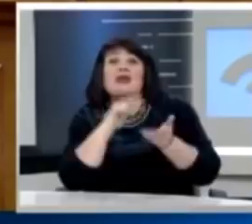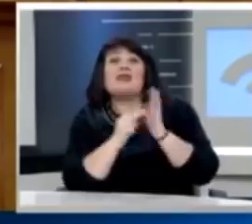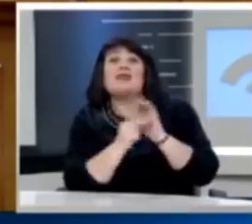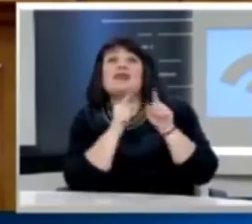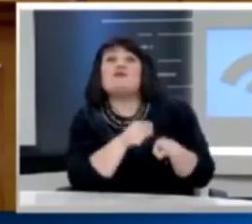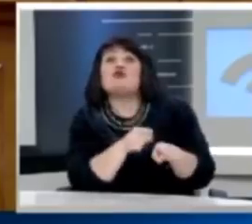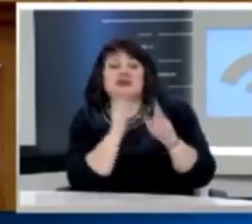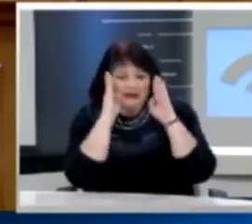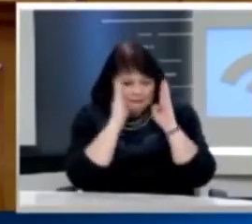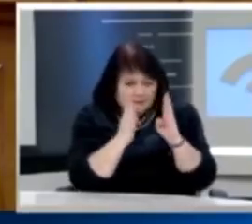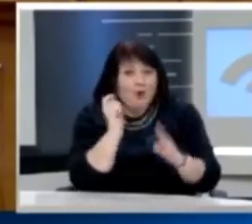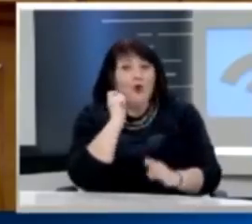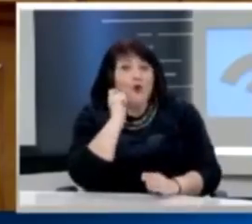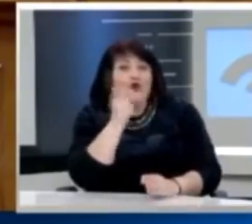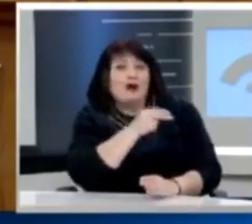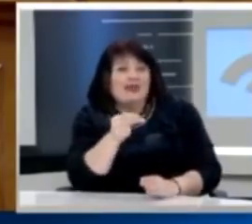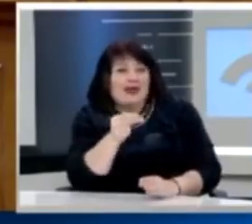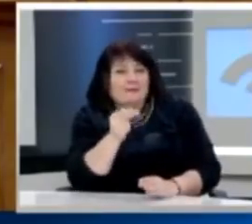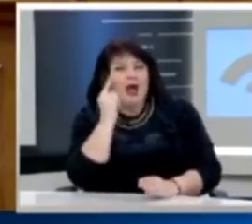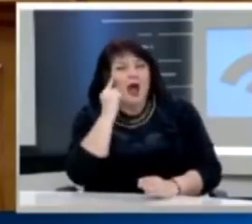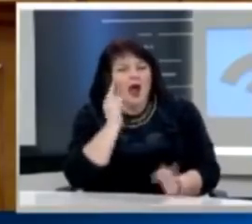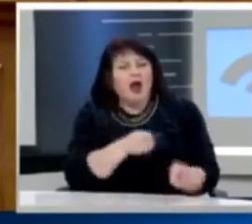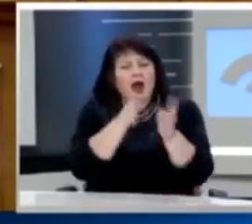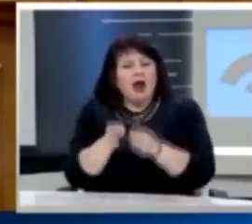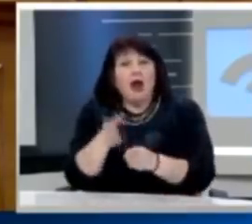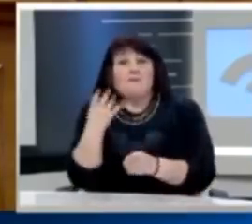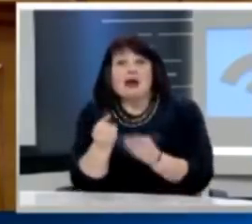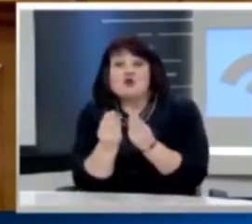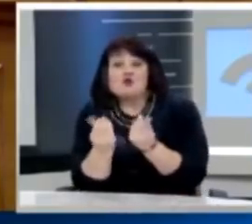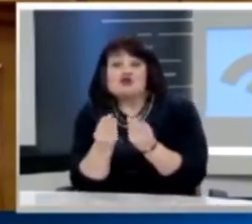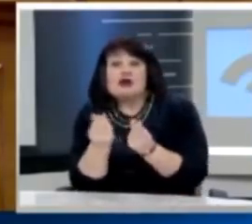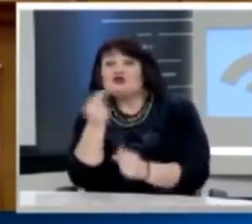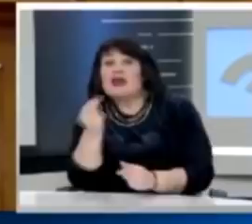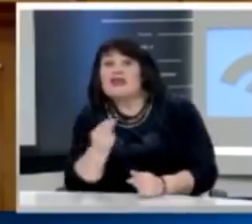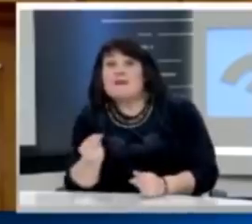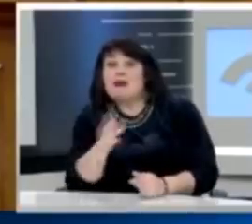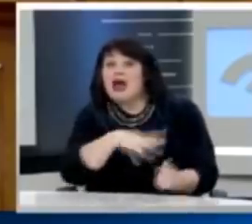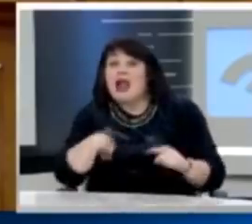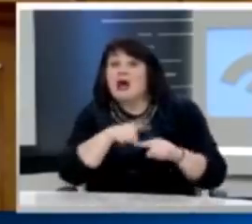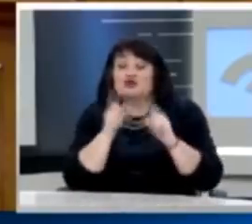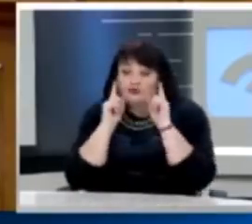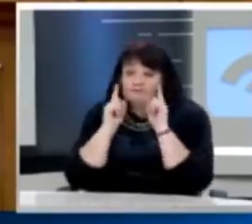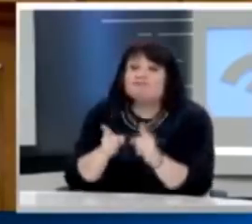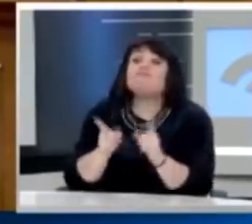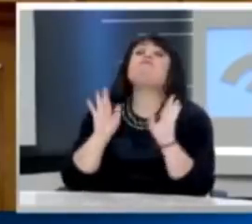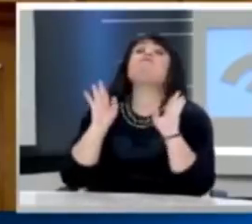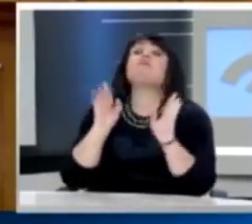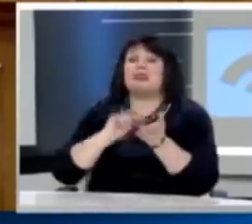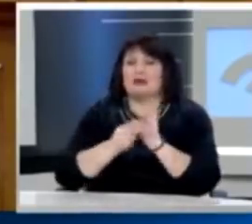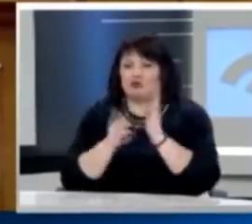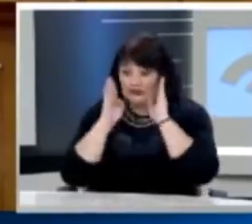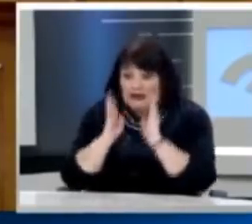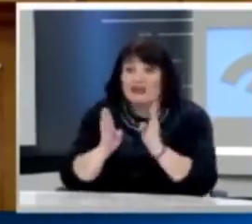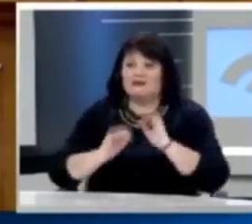στην ονοματολογία. Την ίδια ώρα βέβαια τα ουσιώδη ζητήματα, τα υπόλοιπα, τα οποία θέτει